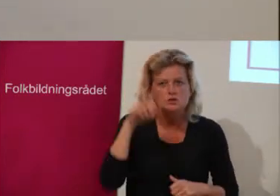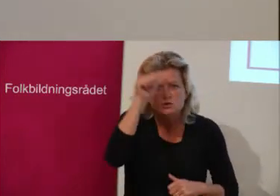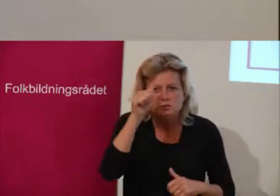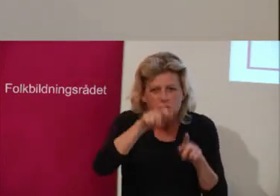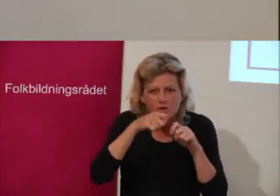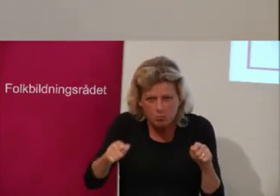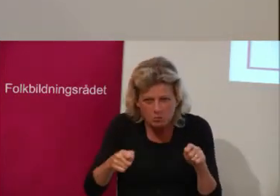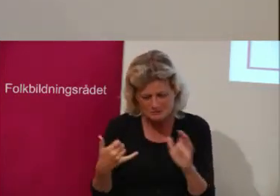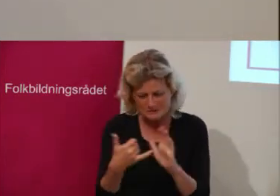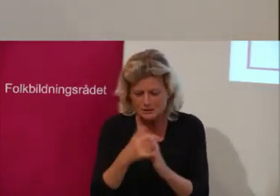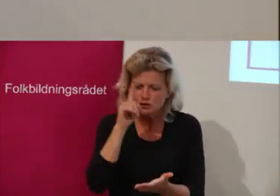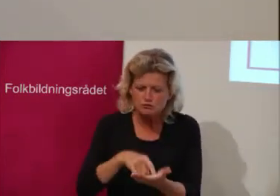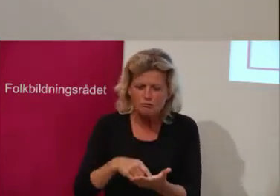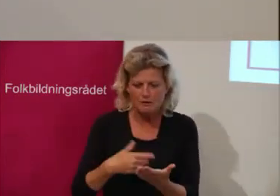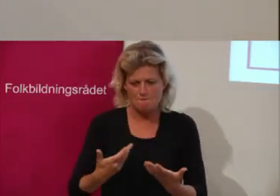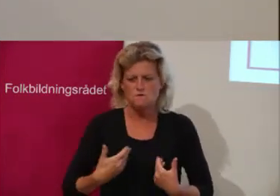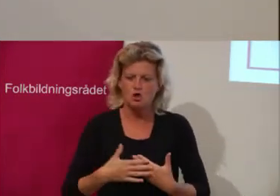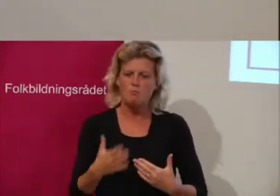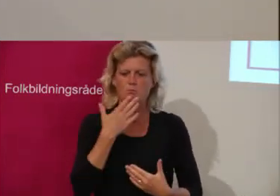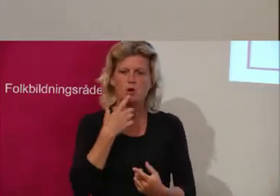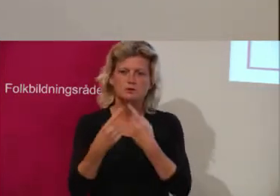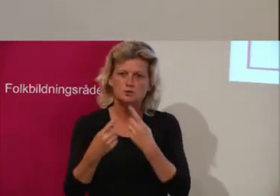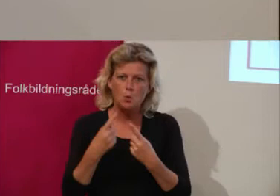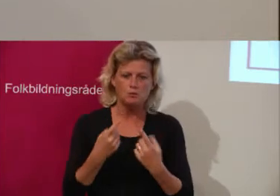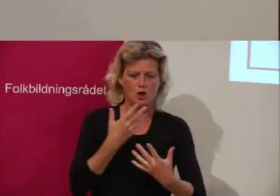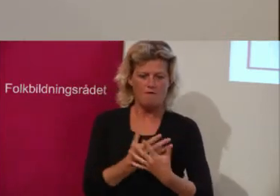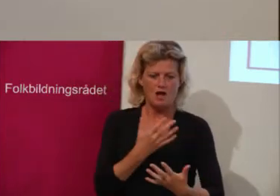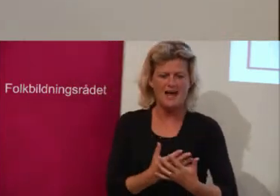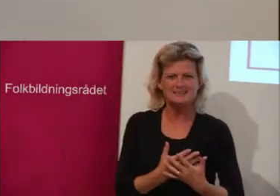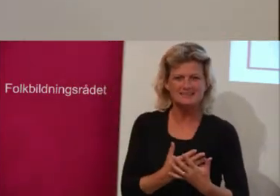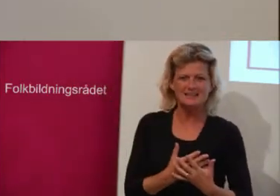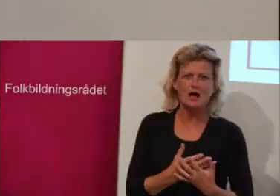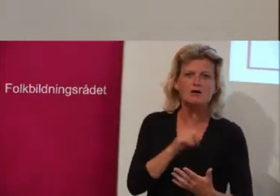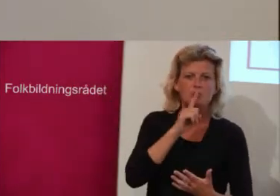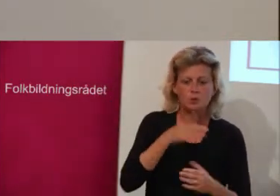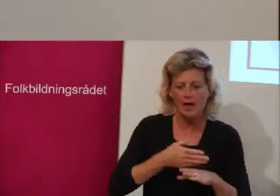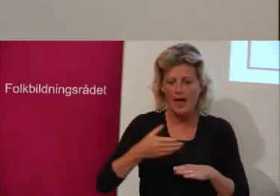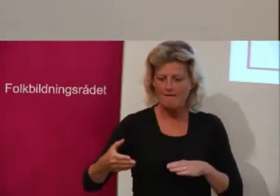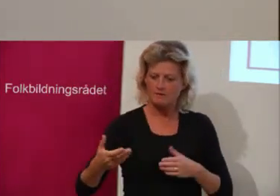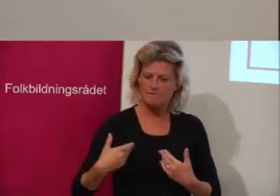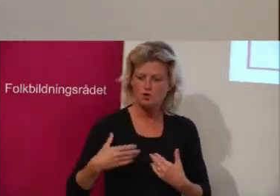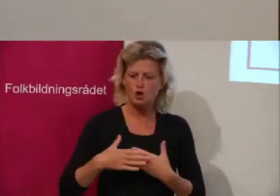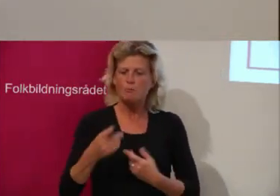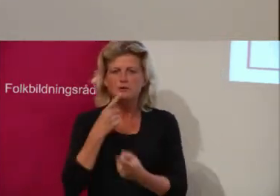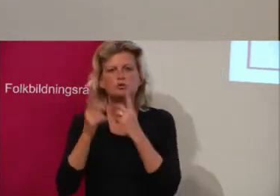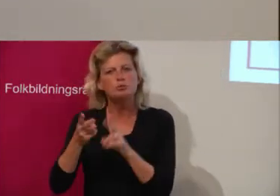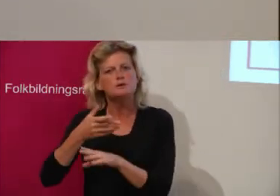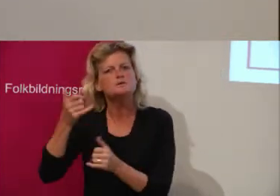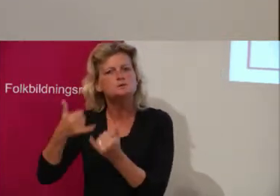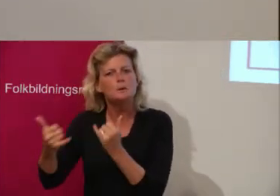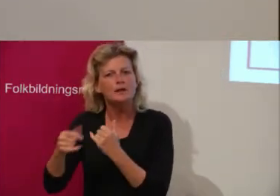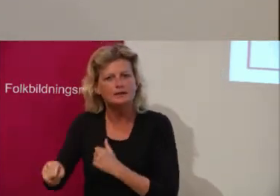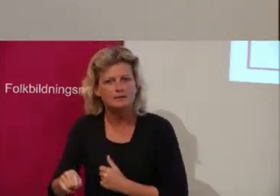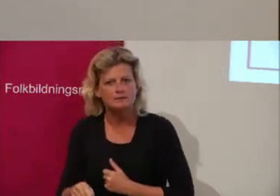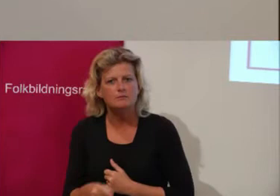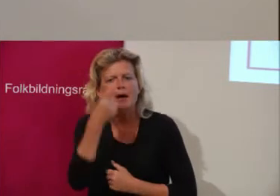väldigt mycket om att ha en öppen diskussion, och föreläsningar följs också väldigt ofta av just öppna diskussioner. En sak som är väldigt värd